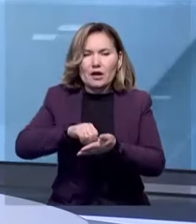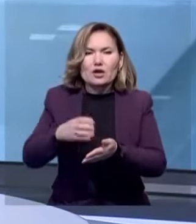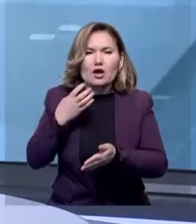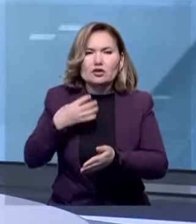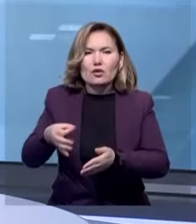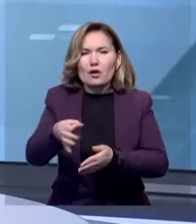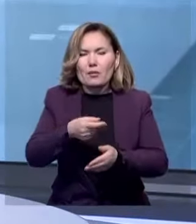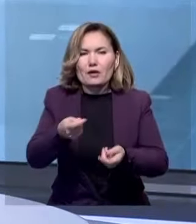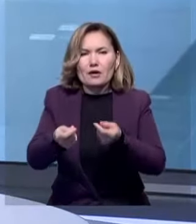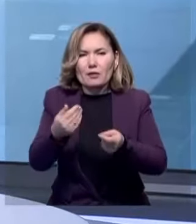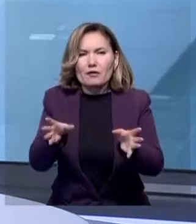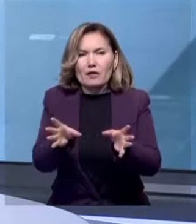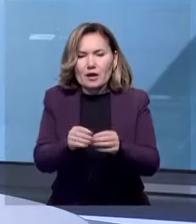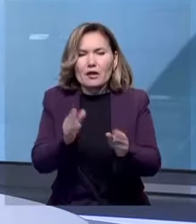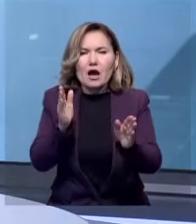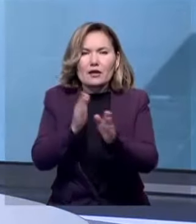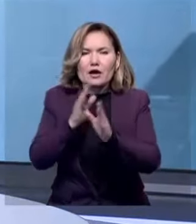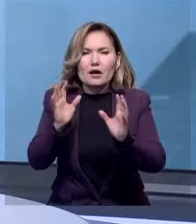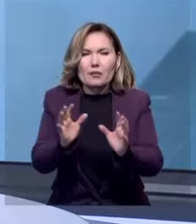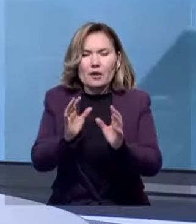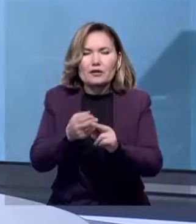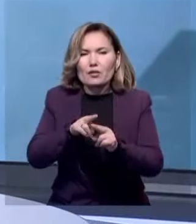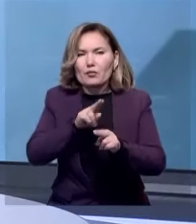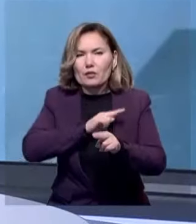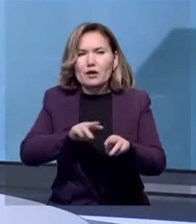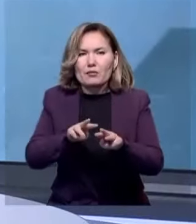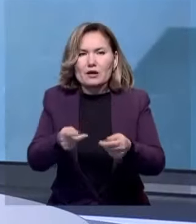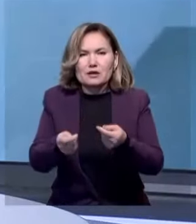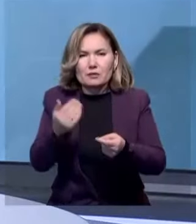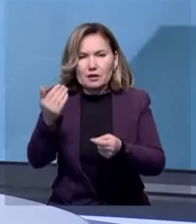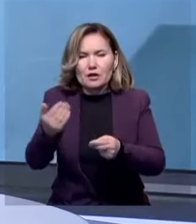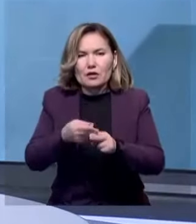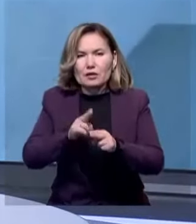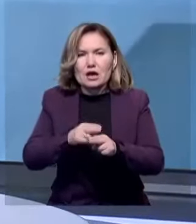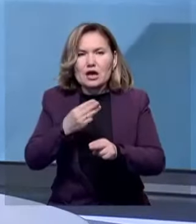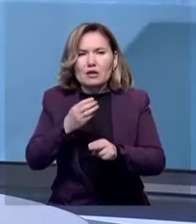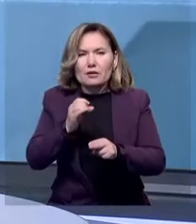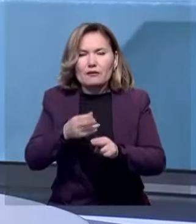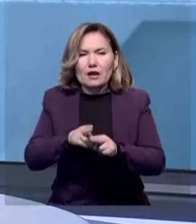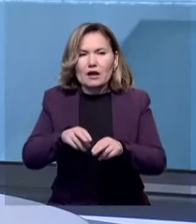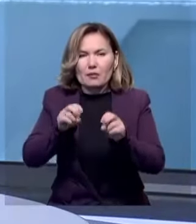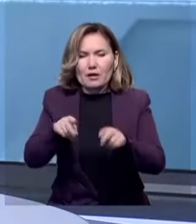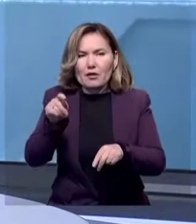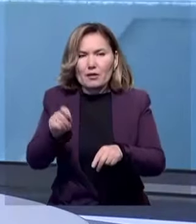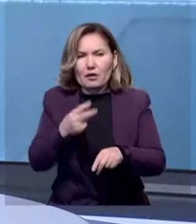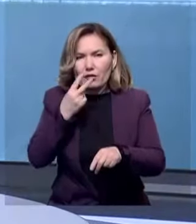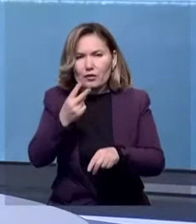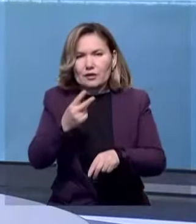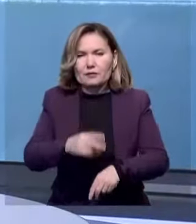Қызылорда облысының әкімі Нұрлыбек Нәлібаев, экология және табиғи ресурстар вице-министрі Нұркен Шәрбиев арнайы барып